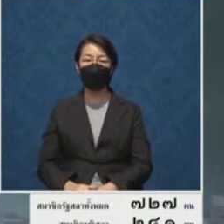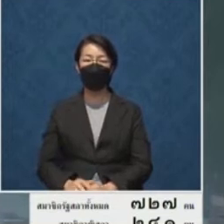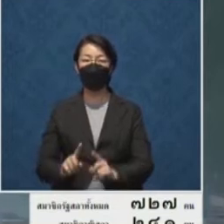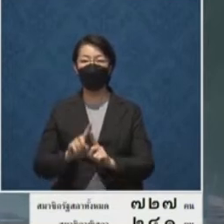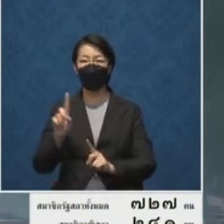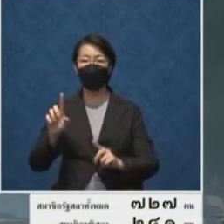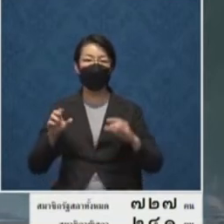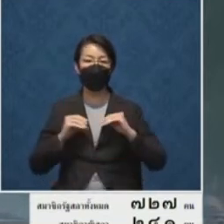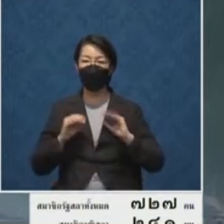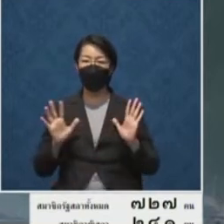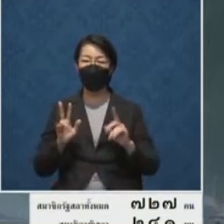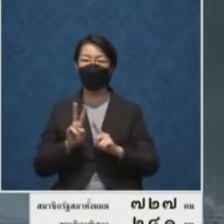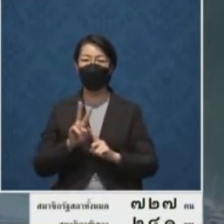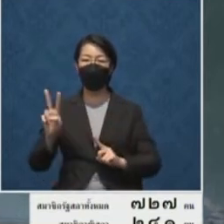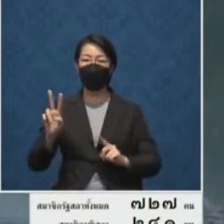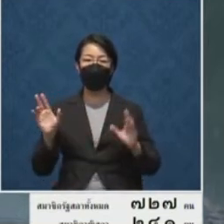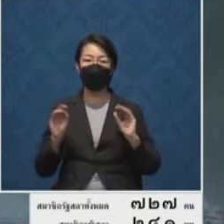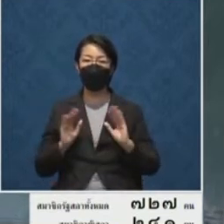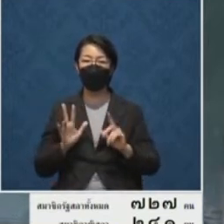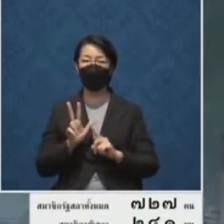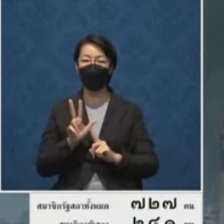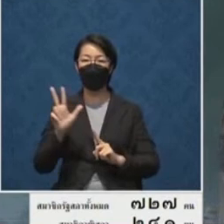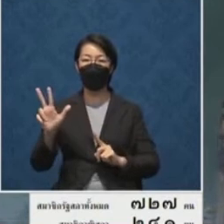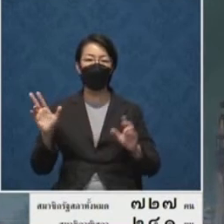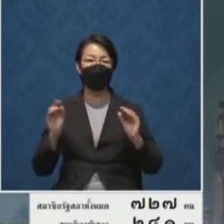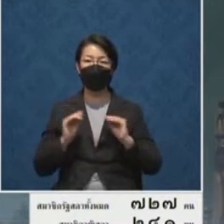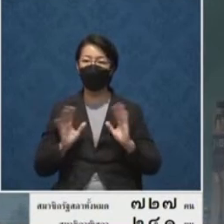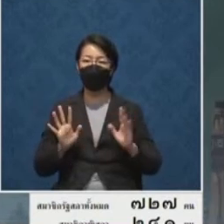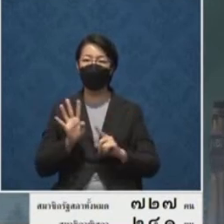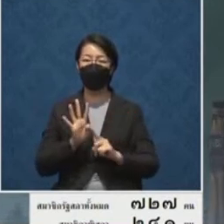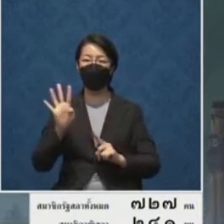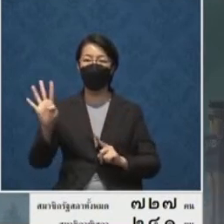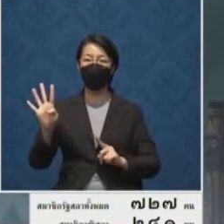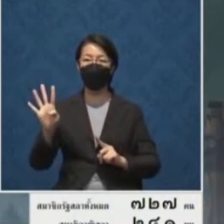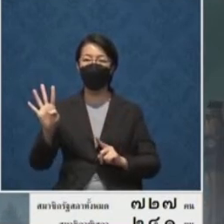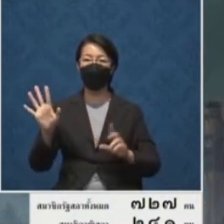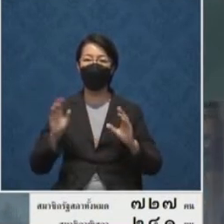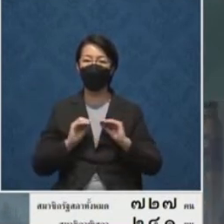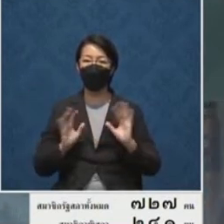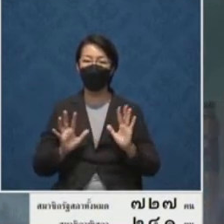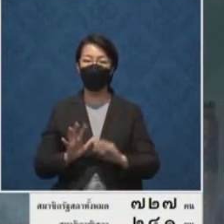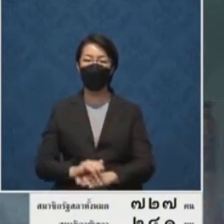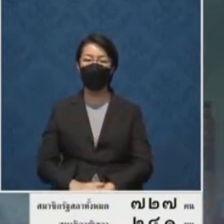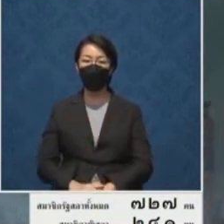1ไม่รับหลักการ2ไม่รับหลักการ3ไม่รับหลักการ4ไม่รับหลักการ